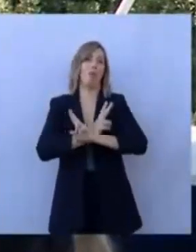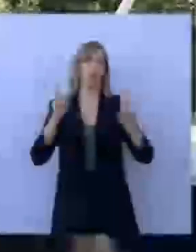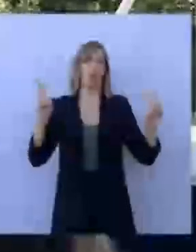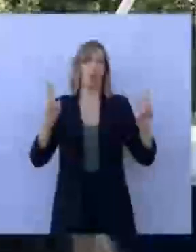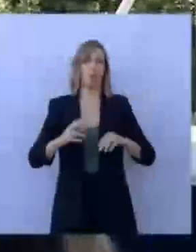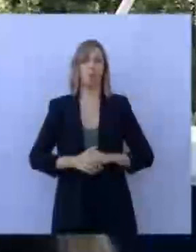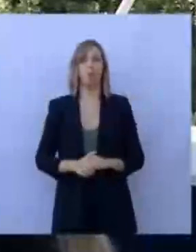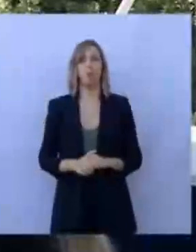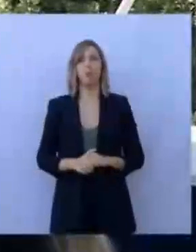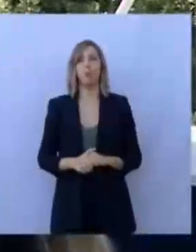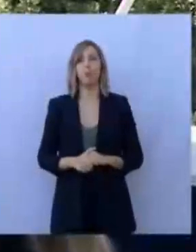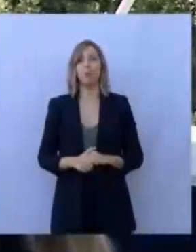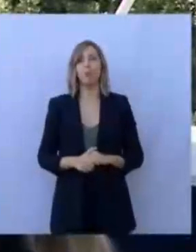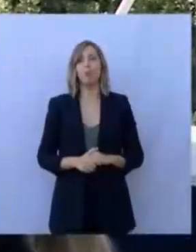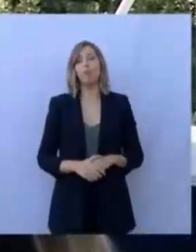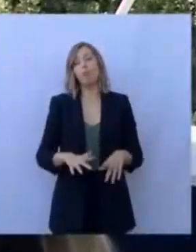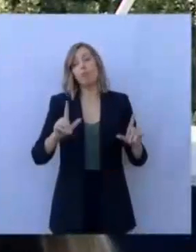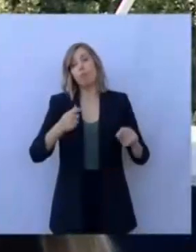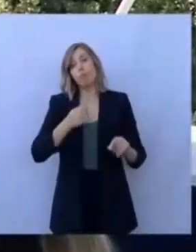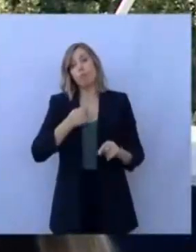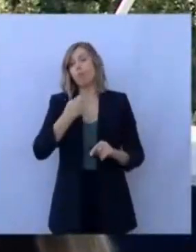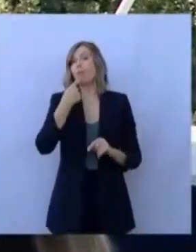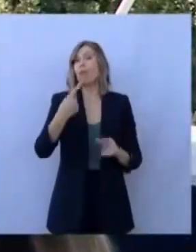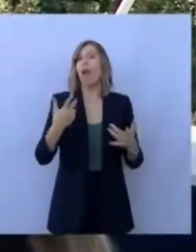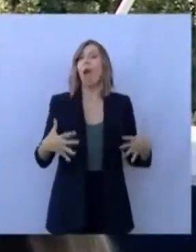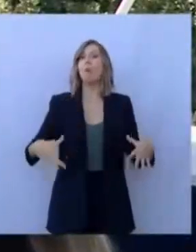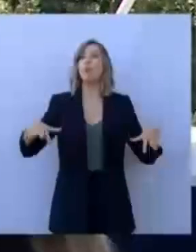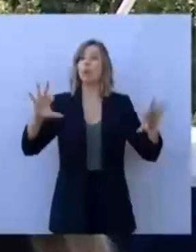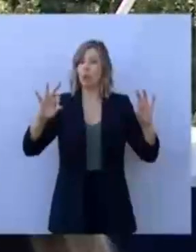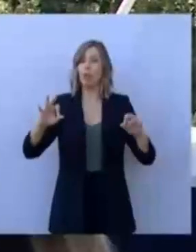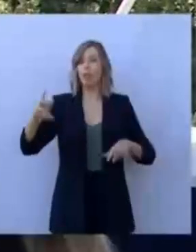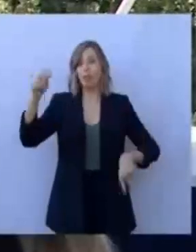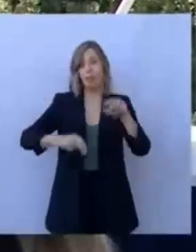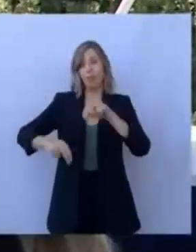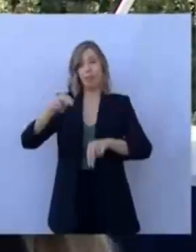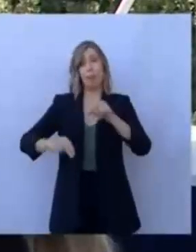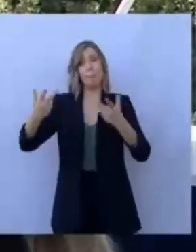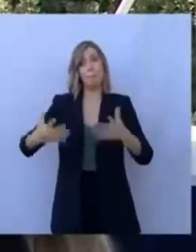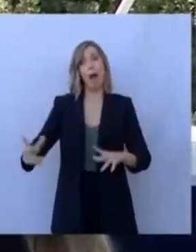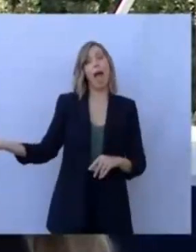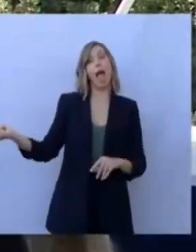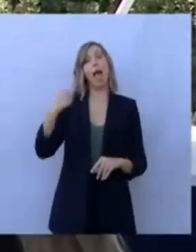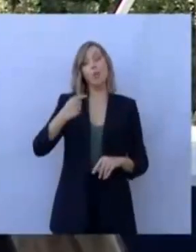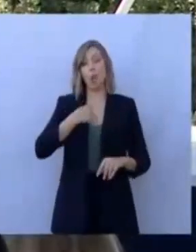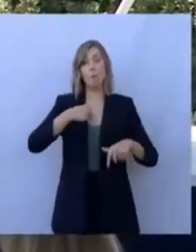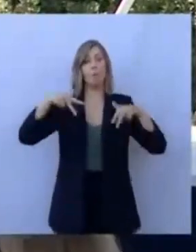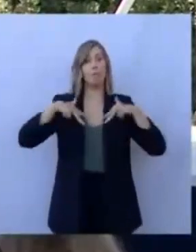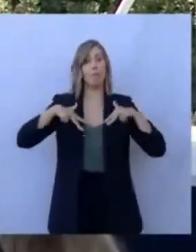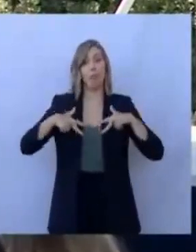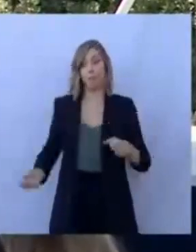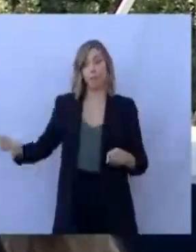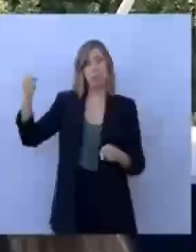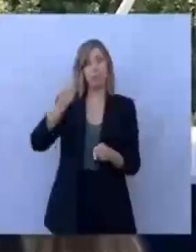που ο ελληνικός λαός μας ανέθεσε την ευθύνη της διακυβέρνησης της χώρας το όραμά μου για ένα μεγάλο